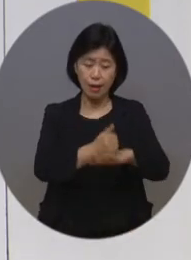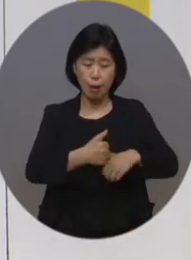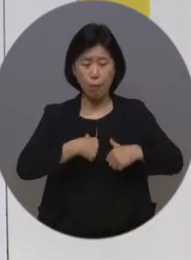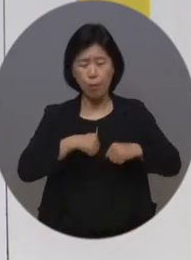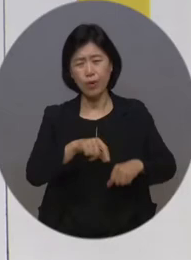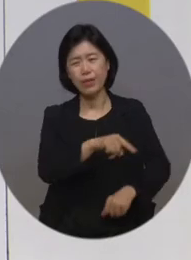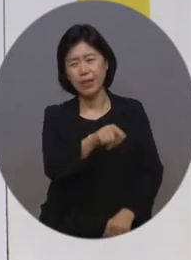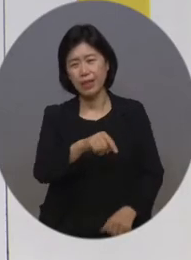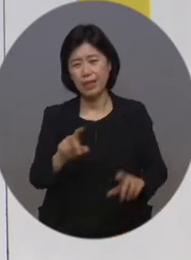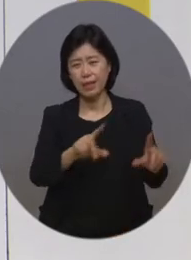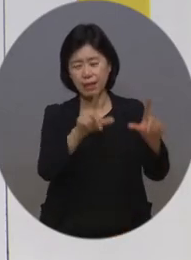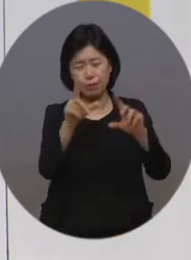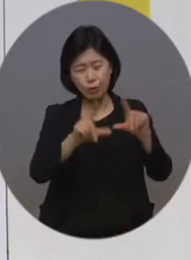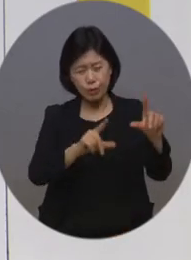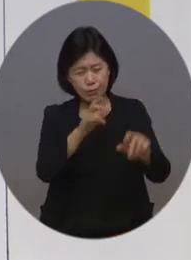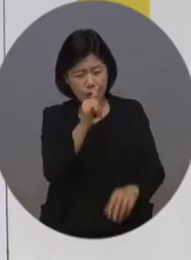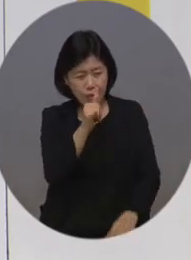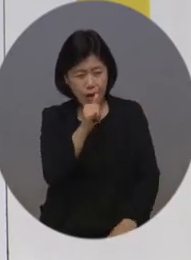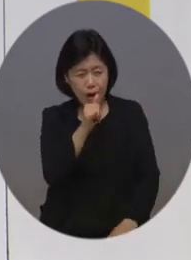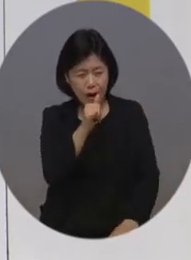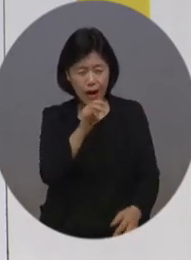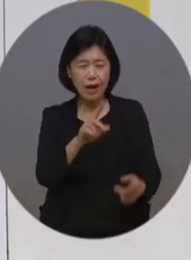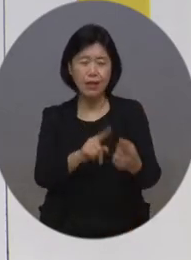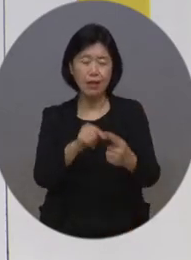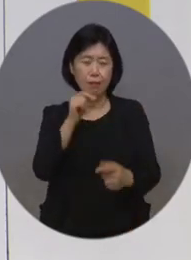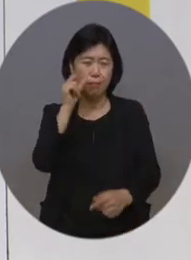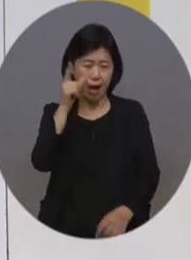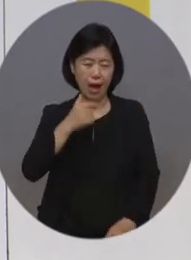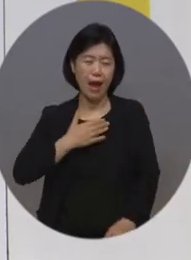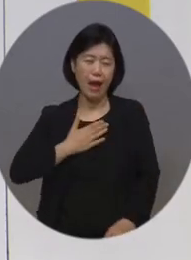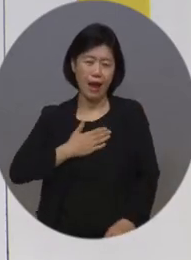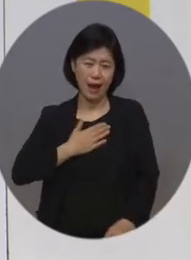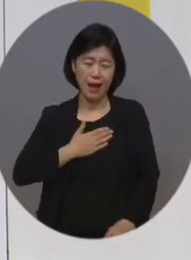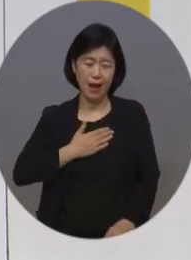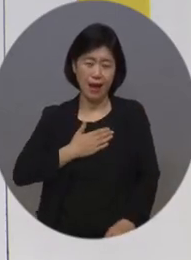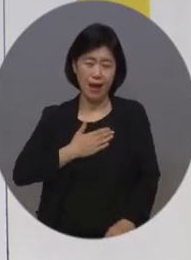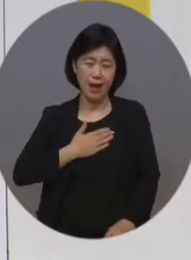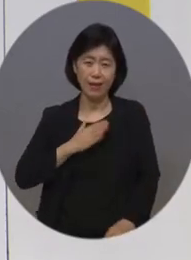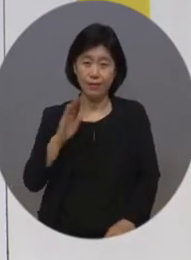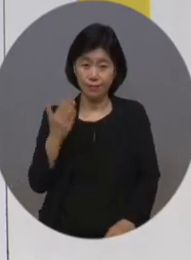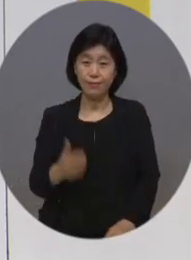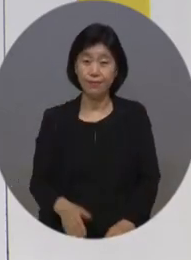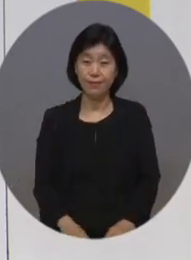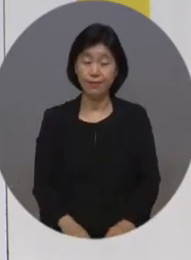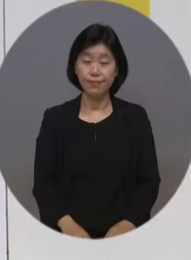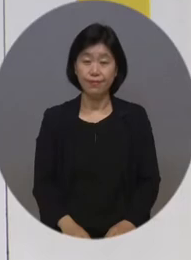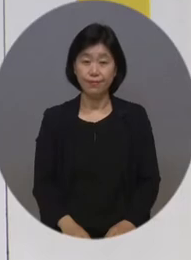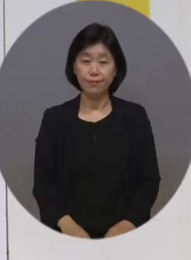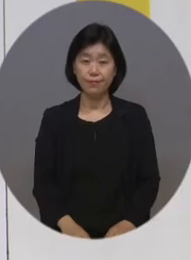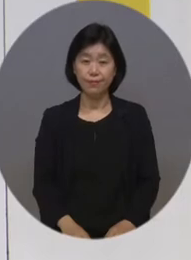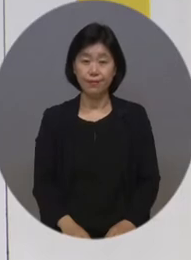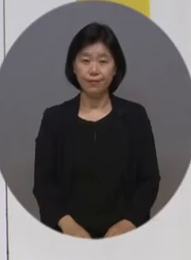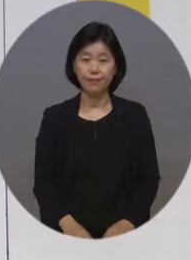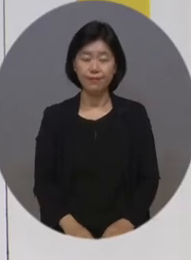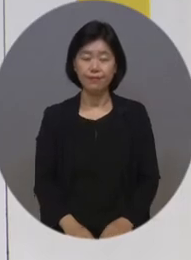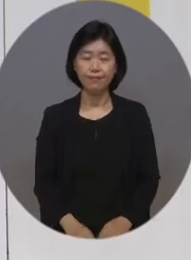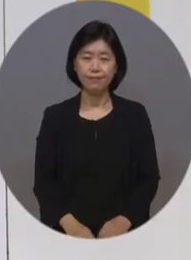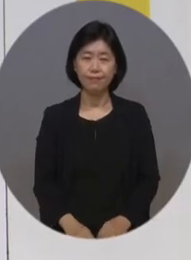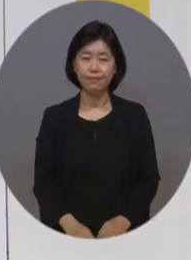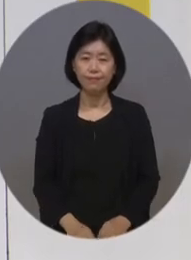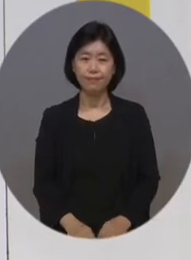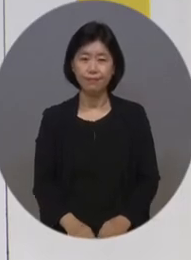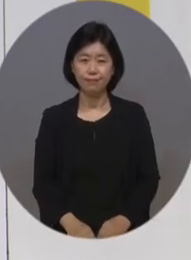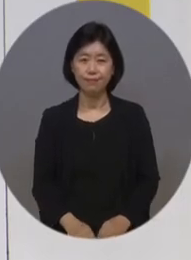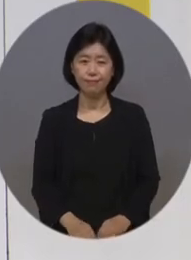얼마나 이걸 그 받아들이는 게 마음이 얼마나 기 좀 그 좀 할까 비타 파고 4 좀